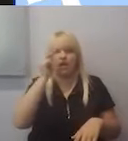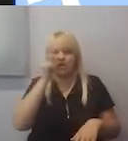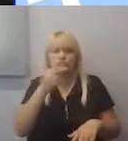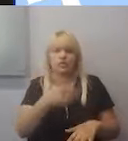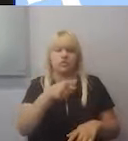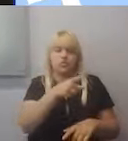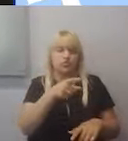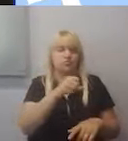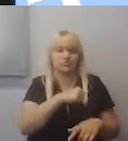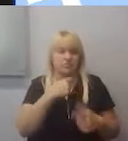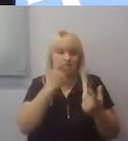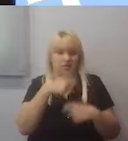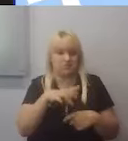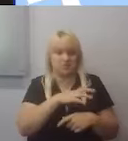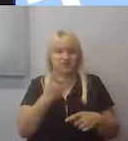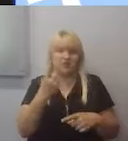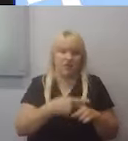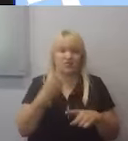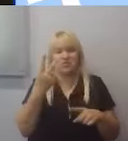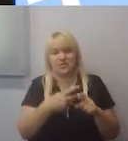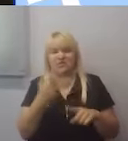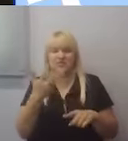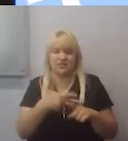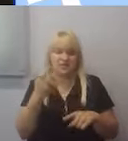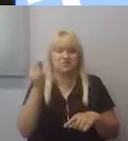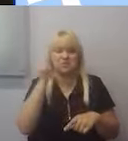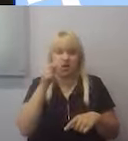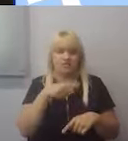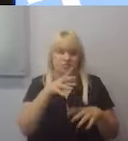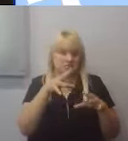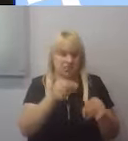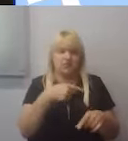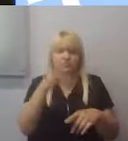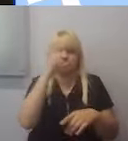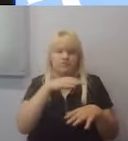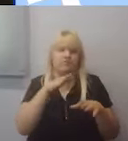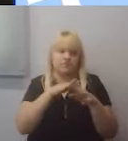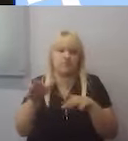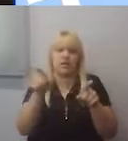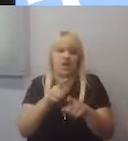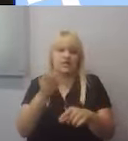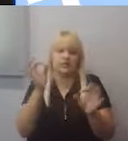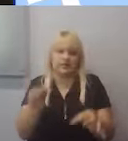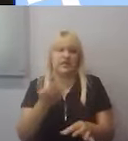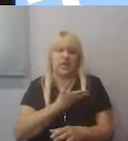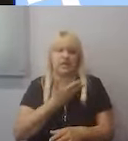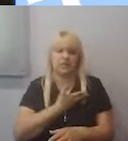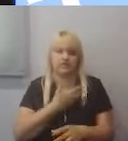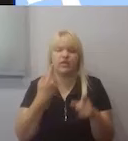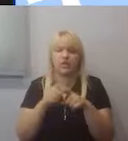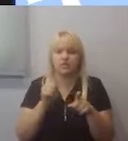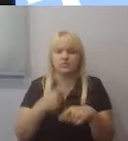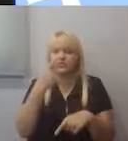darījis kaut vienu divas trīs reizes mācībās tad tu to varēsi izdarīt arī īstajā dzīvē tāpēc vienīgā iespēja ir